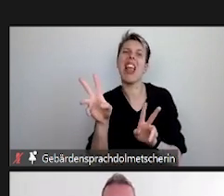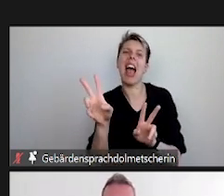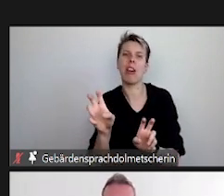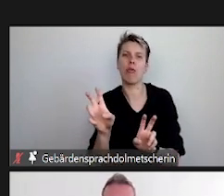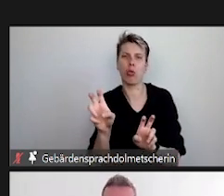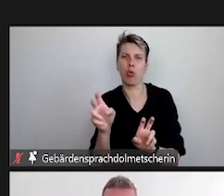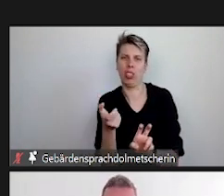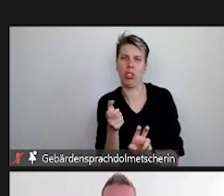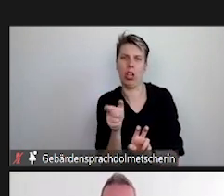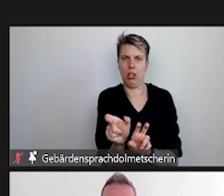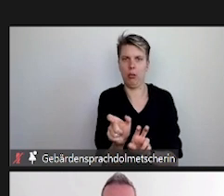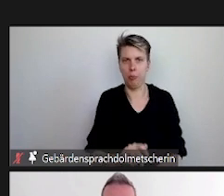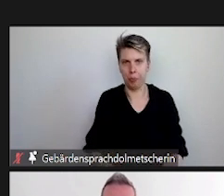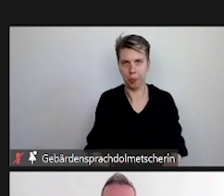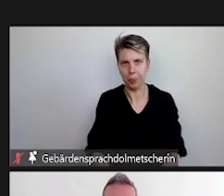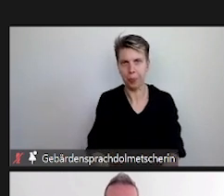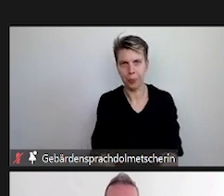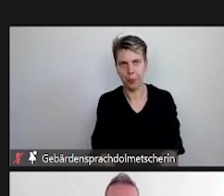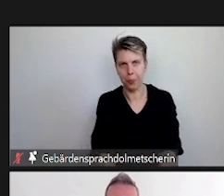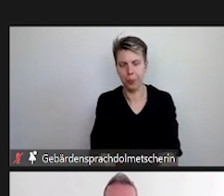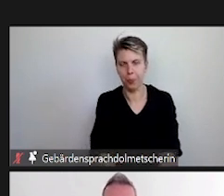setzen.